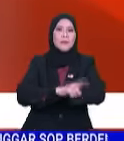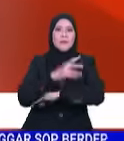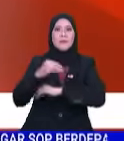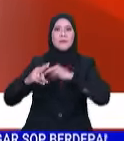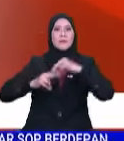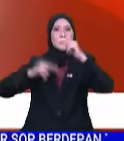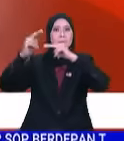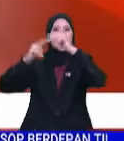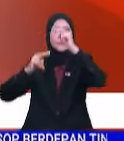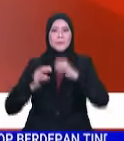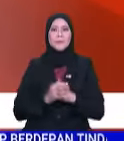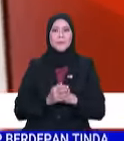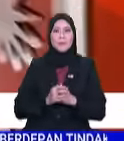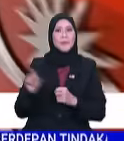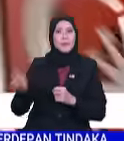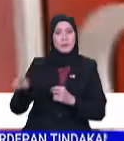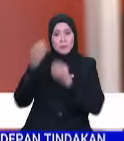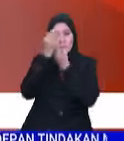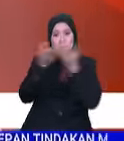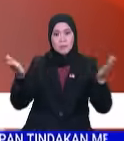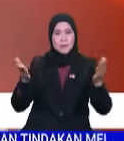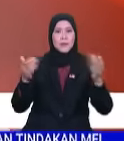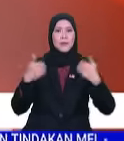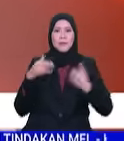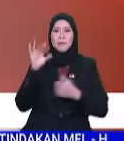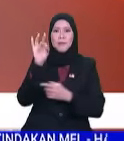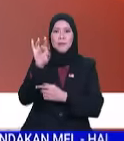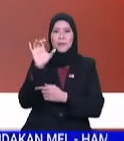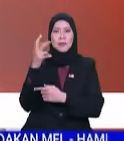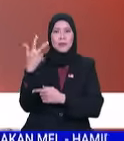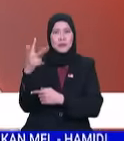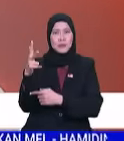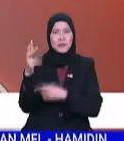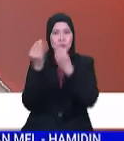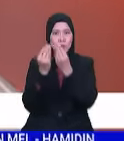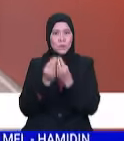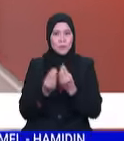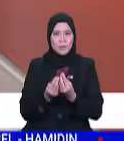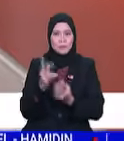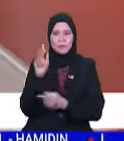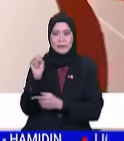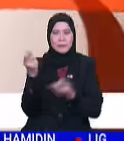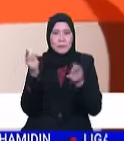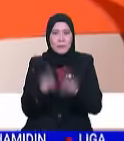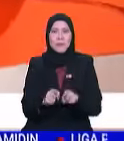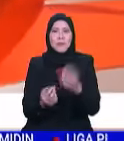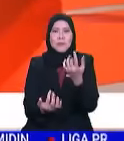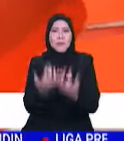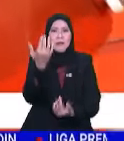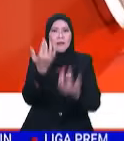pembinaan. Kirudin turut mendedahkan bahawa sebanyak 813 jumlah kumulatif kes kebakaran terbuka